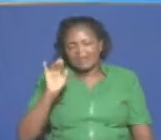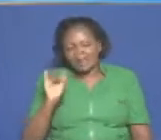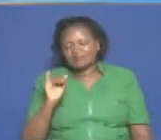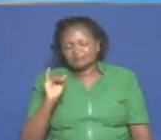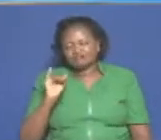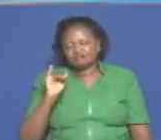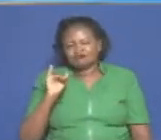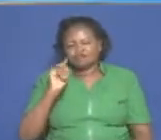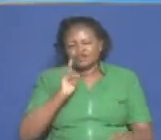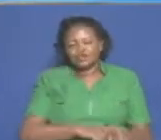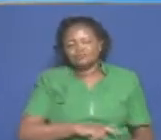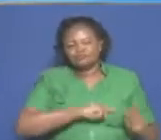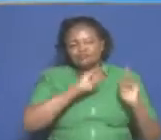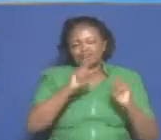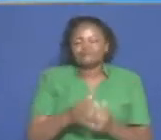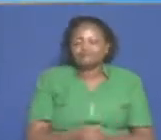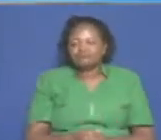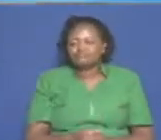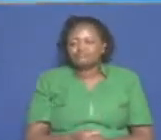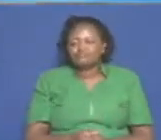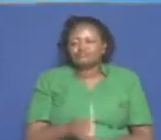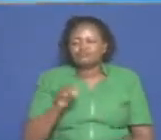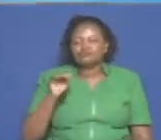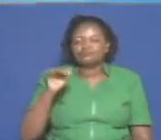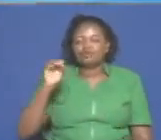katika wawakilishi wa wadi,